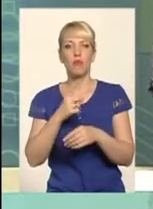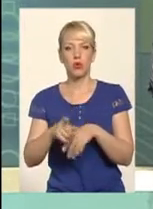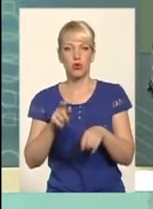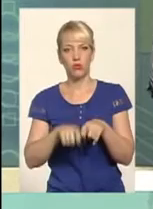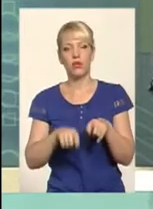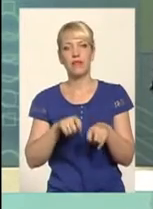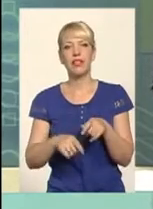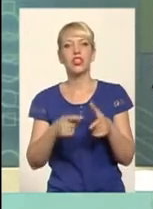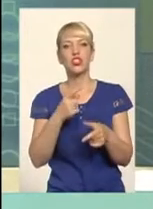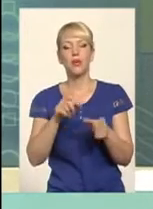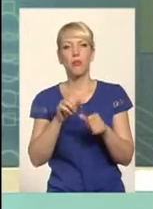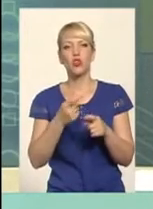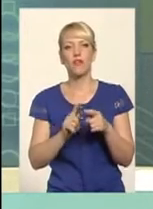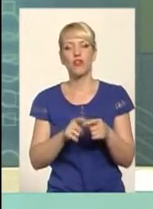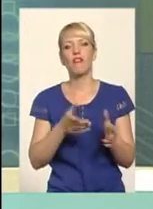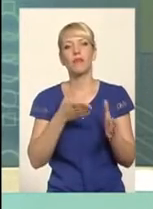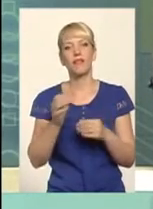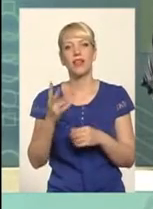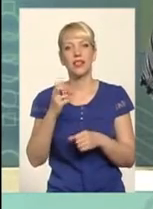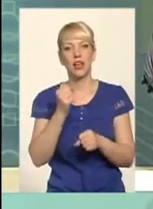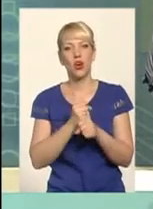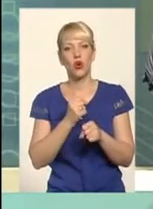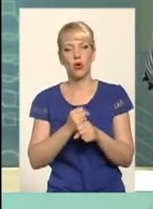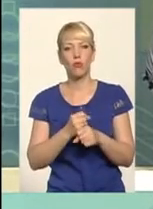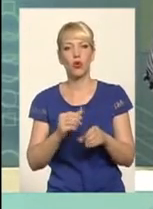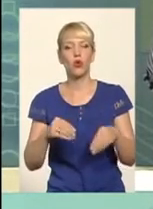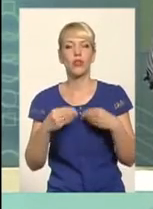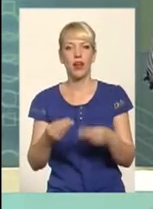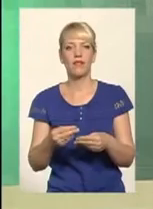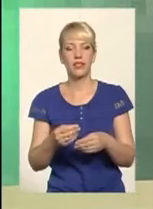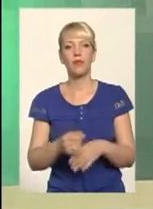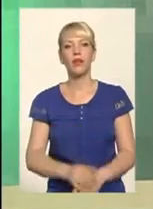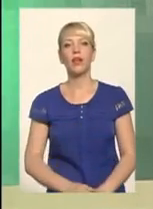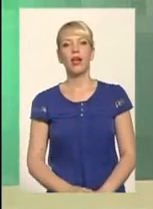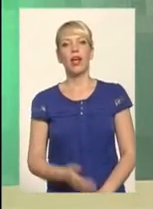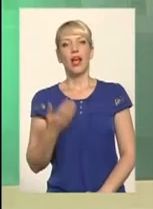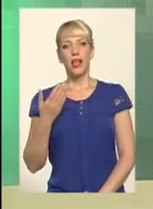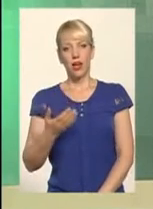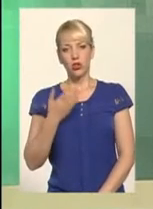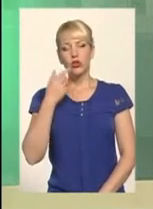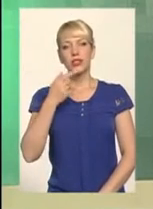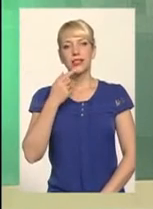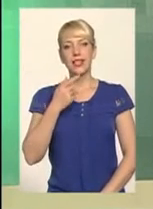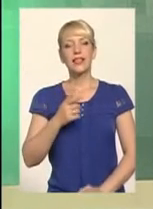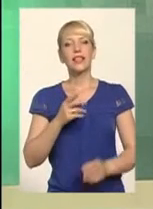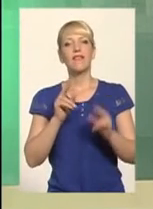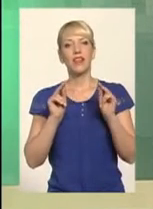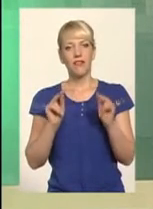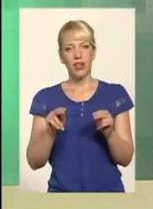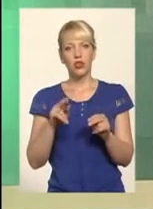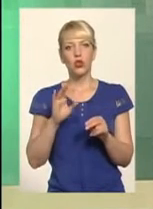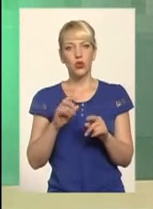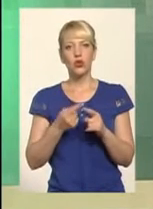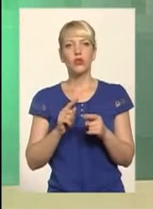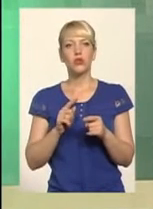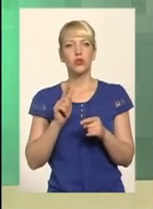вона якимось чином впливати на того самого роботодавця? Дякую за запитання. Якщо сказати відверто, то до цього